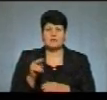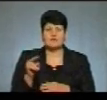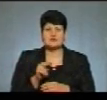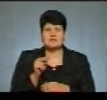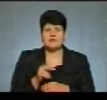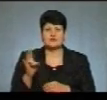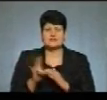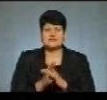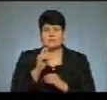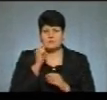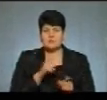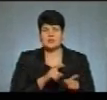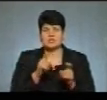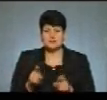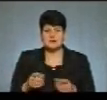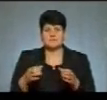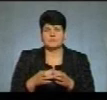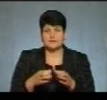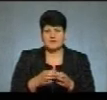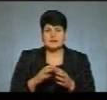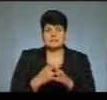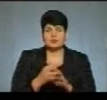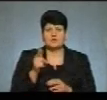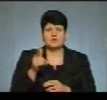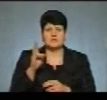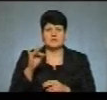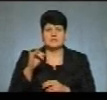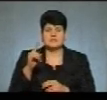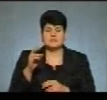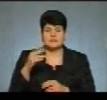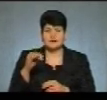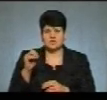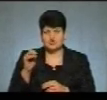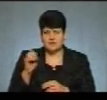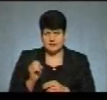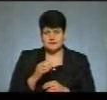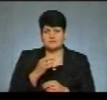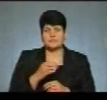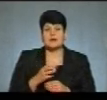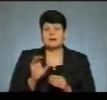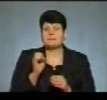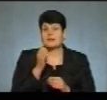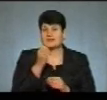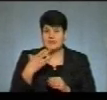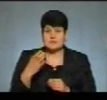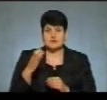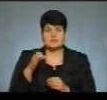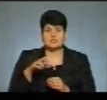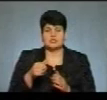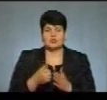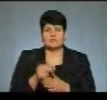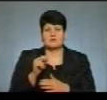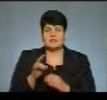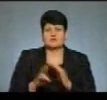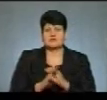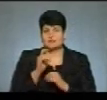церкви України перейшла громада села Гніздичне з Баразького району, розповів архієпископ Нестор. І 15 січня до Православної